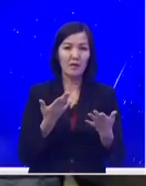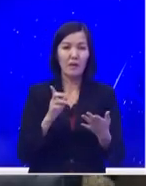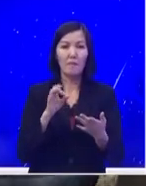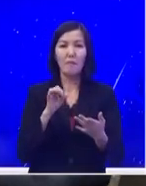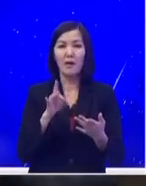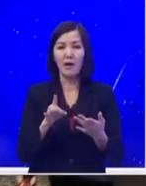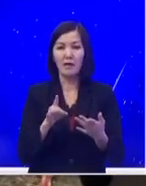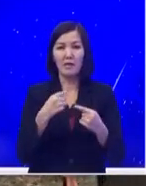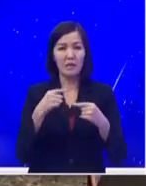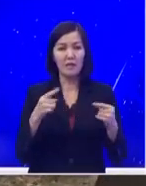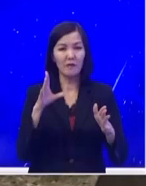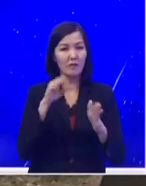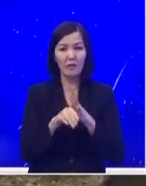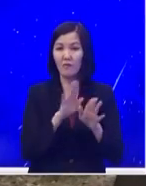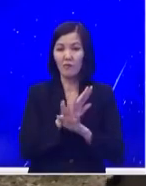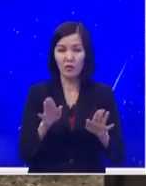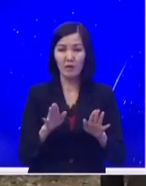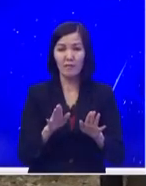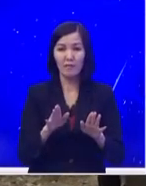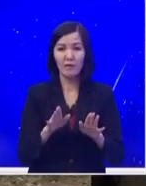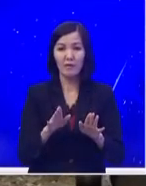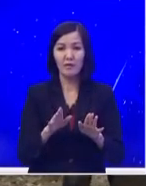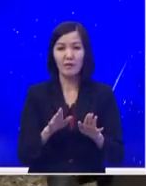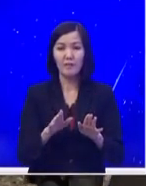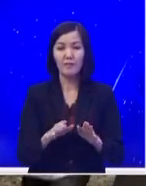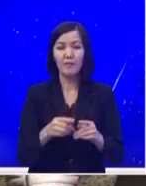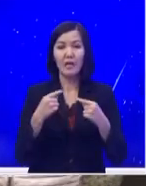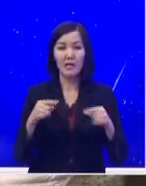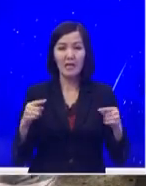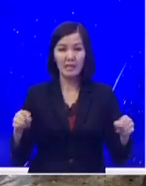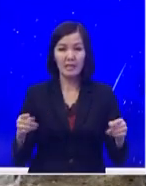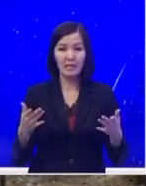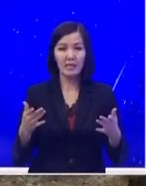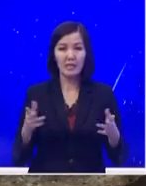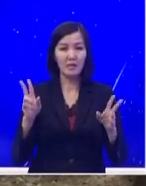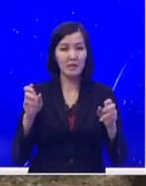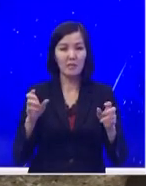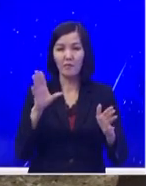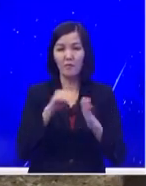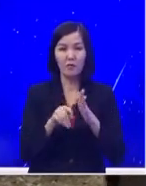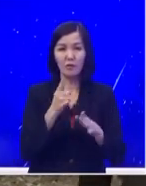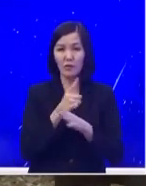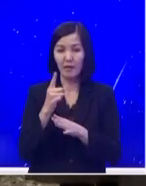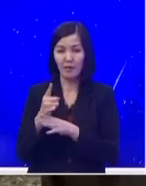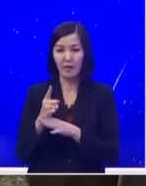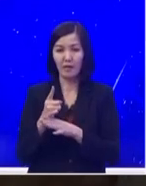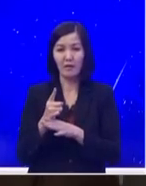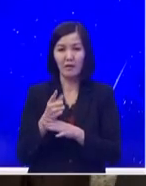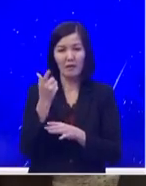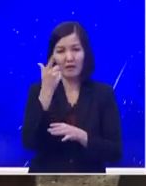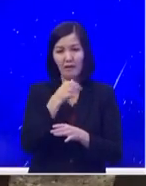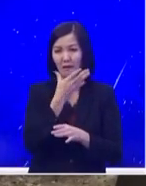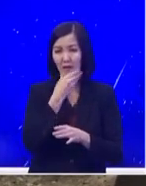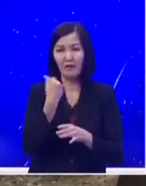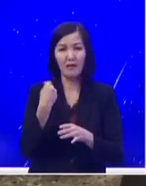этих, именно не размещаем секс-шопы, то есть чтобы Ну, это будет как-то неэтично, да, если